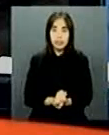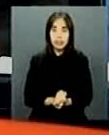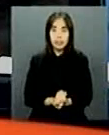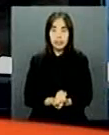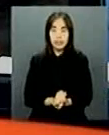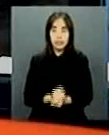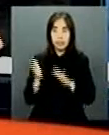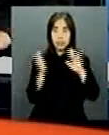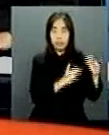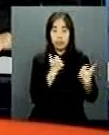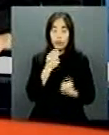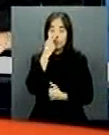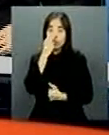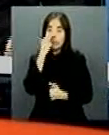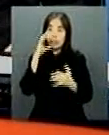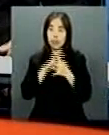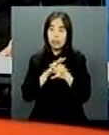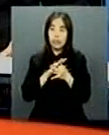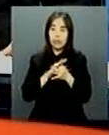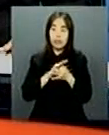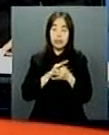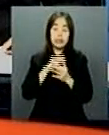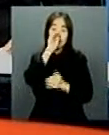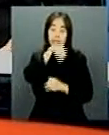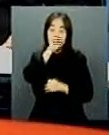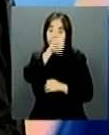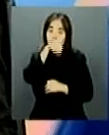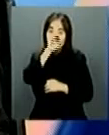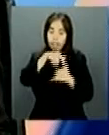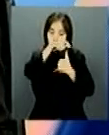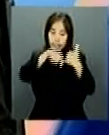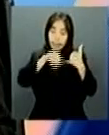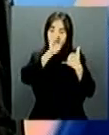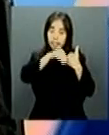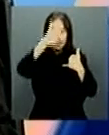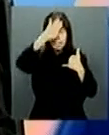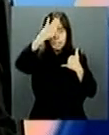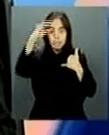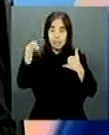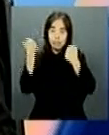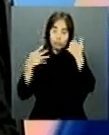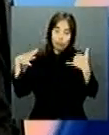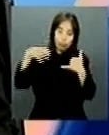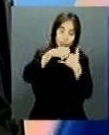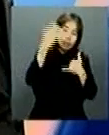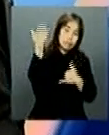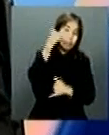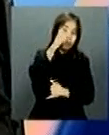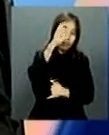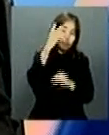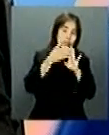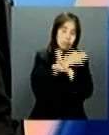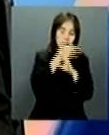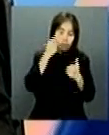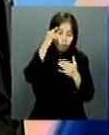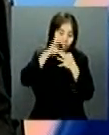ไปดูความคืบหน้าอาการของช้างพลายด็อกกี้นะคะหลังจากที่พลายด็อกกี้ถูกรถชนเมื่อ7วันก่อนอาการยังคงน่าเป็นห่วงค่ะ